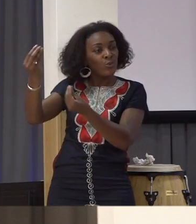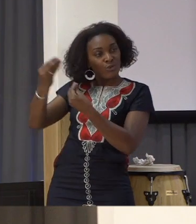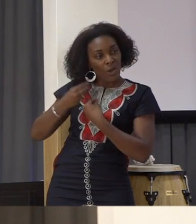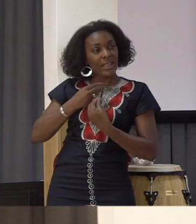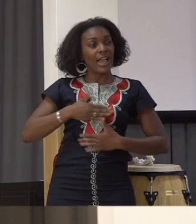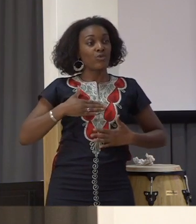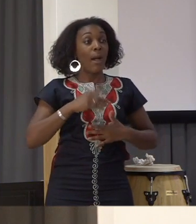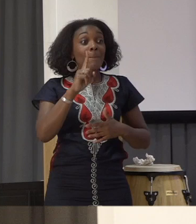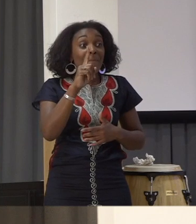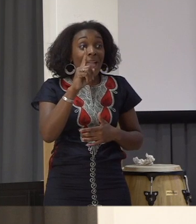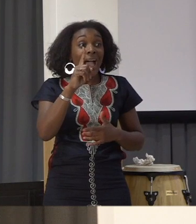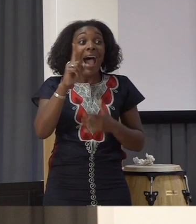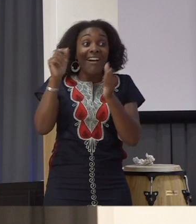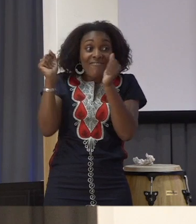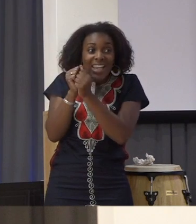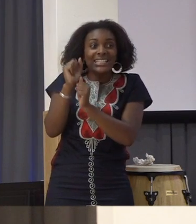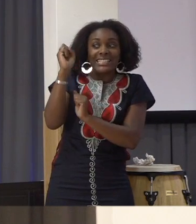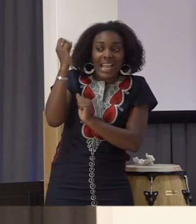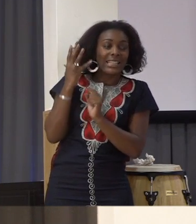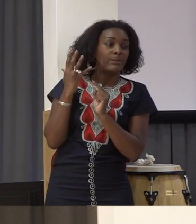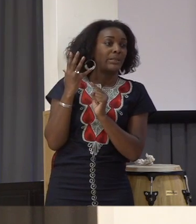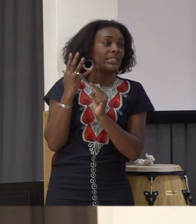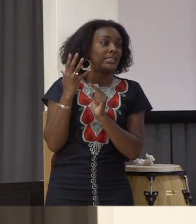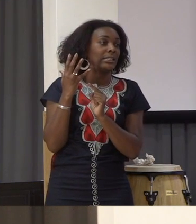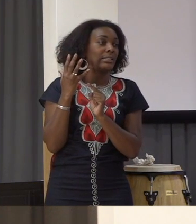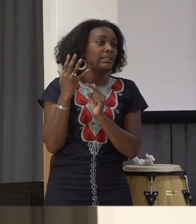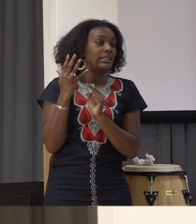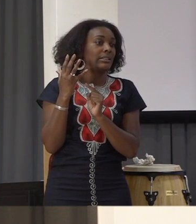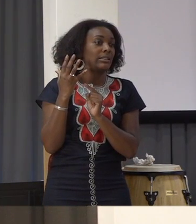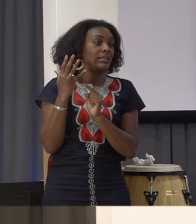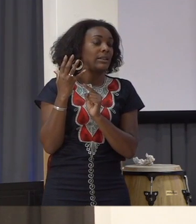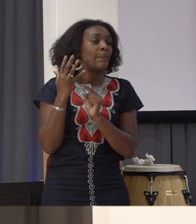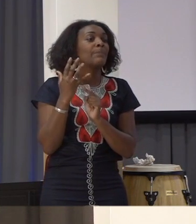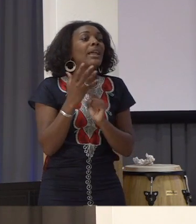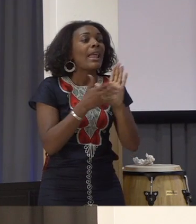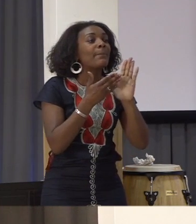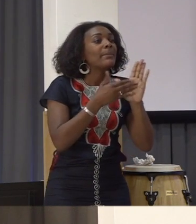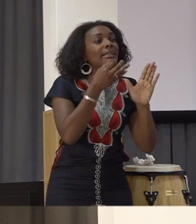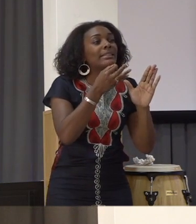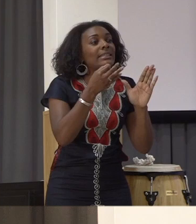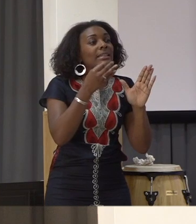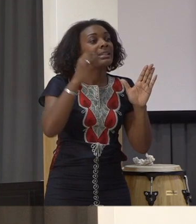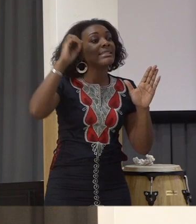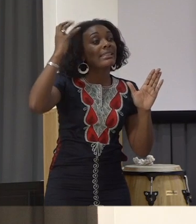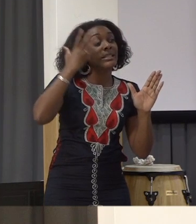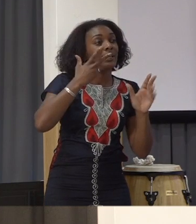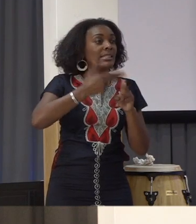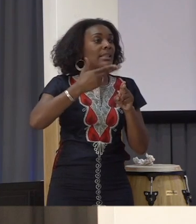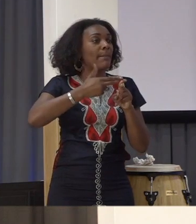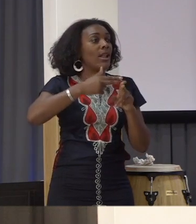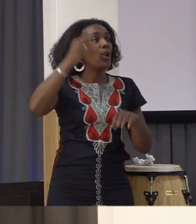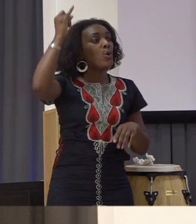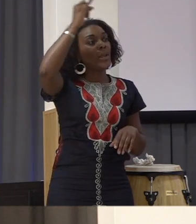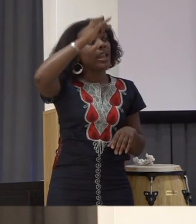Saint-Esprit. Dans la parole, l'Esprit du Seigneur est appelé l'huile de joie. C'est dur de se débarrasser de